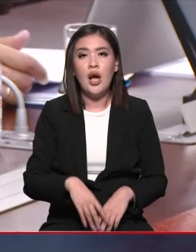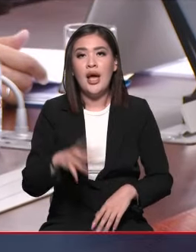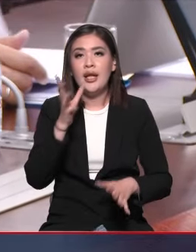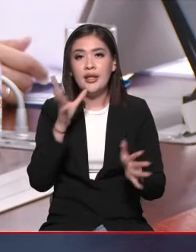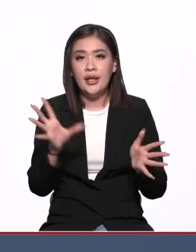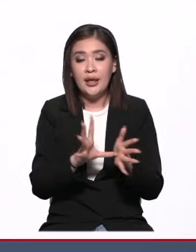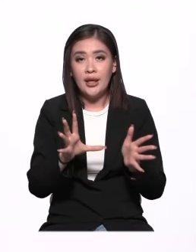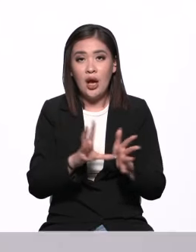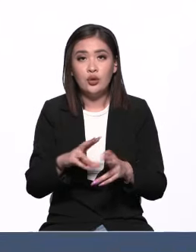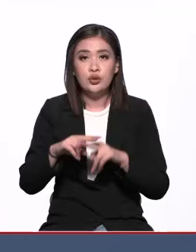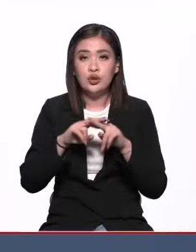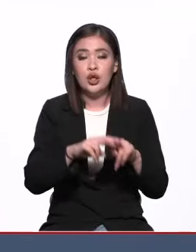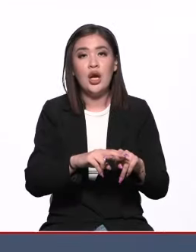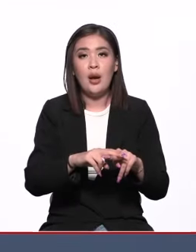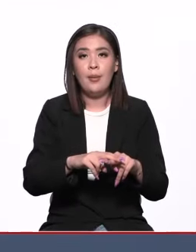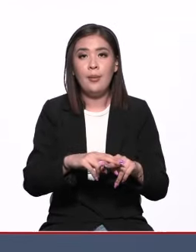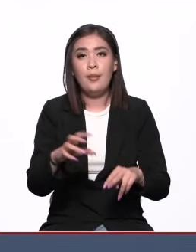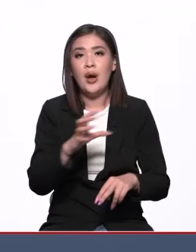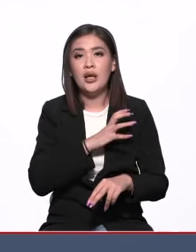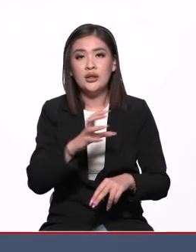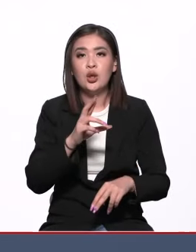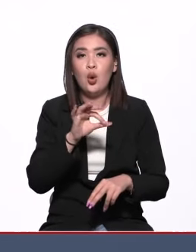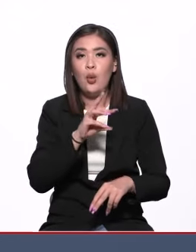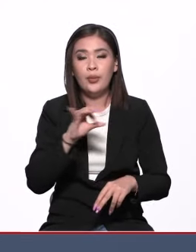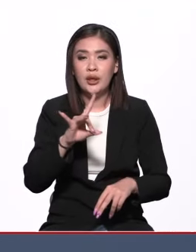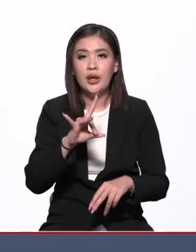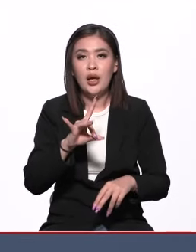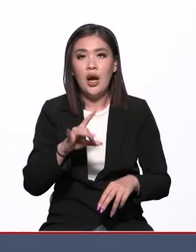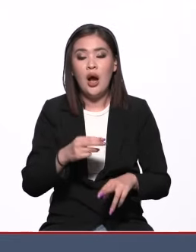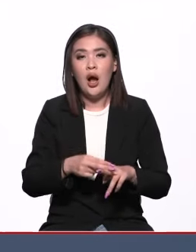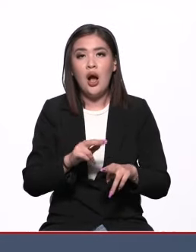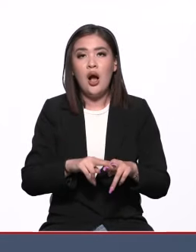өндіруші ұйымдардың богатырь көмір алдында